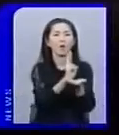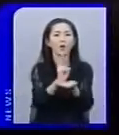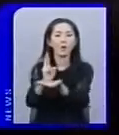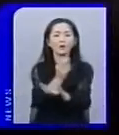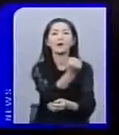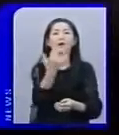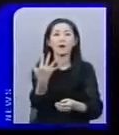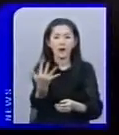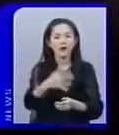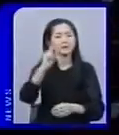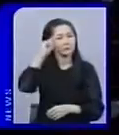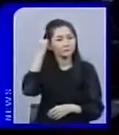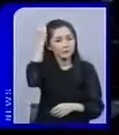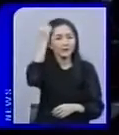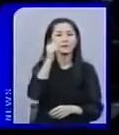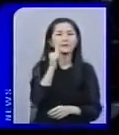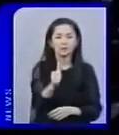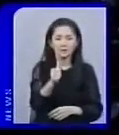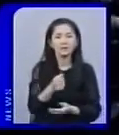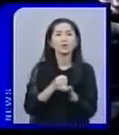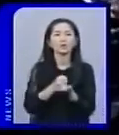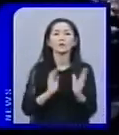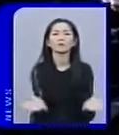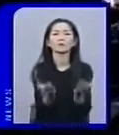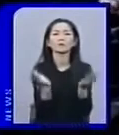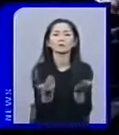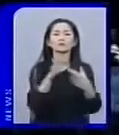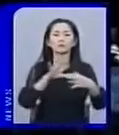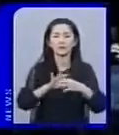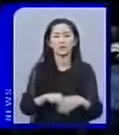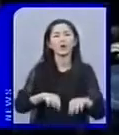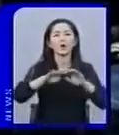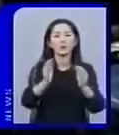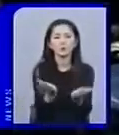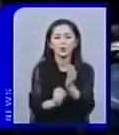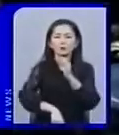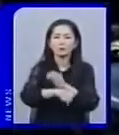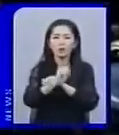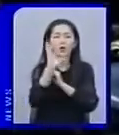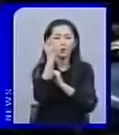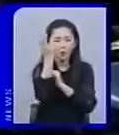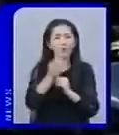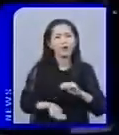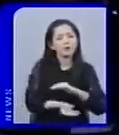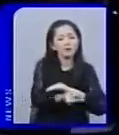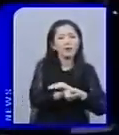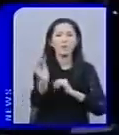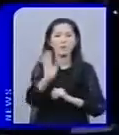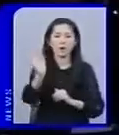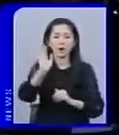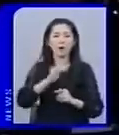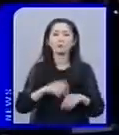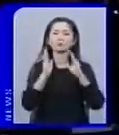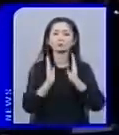ความคิดที่สร้างสรรค์ผ่านสื่อภาพยนตร์8นาทีด้วยกันมีการเขาเรียกว่าช่วยกันสร้างภูมิคุ้มกันและชี้ให้เห็นว่าคนที่เสียใ